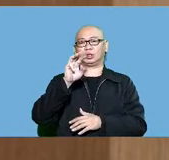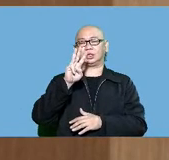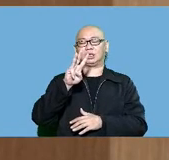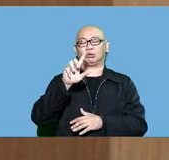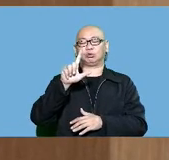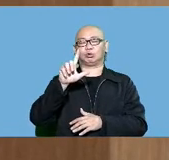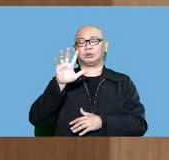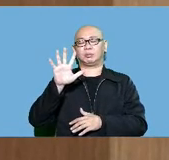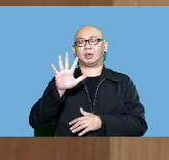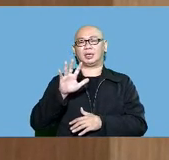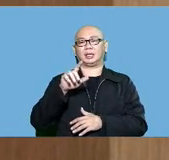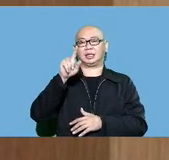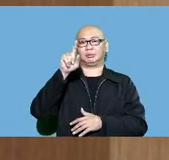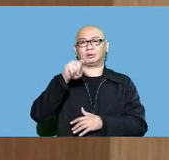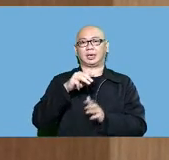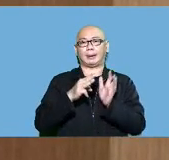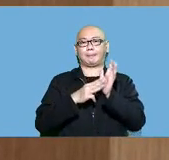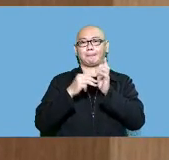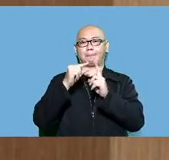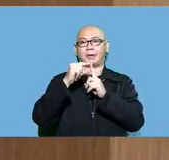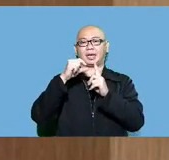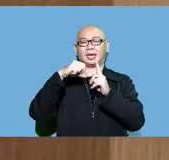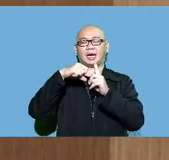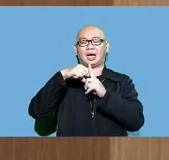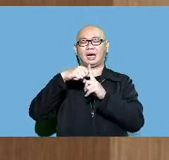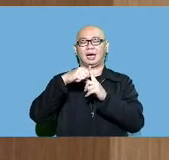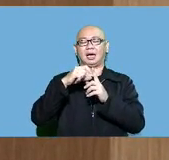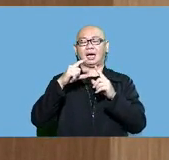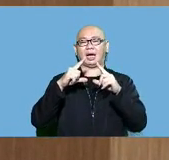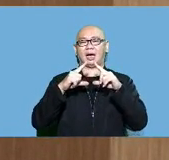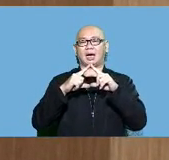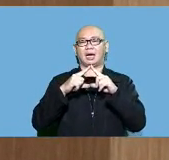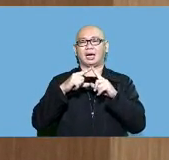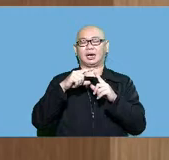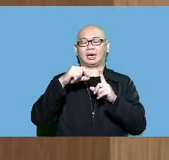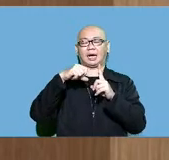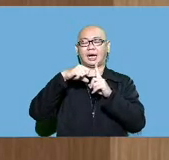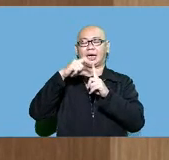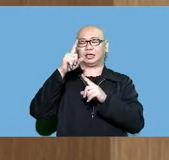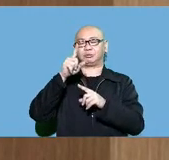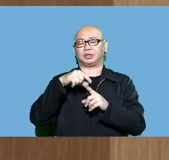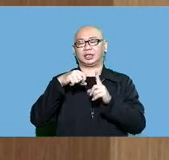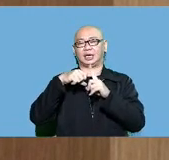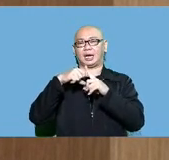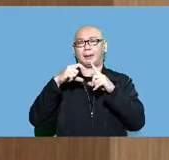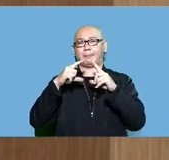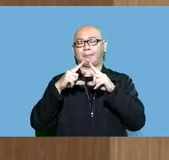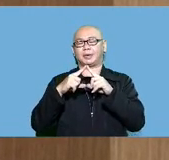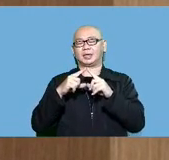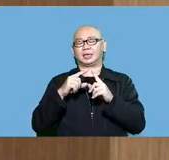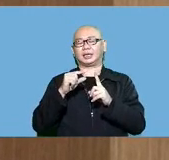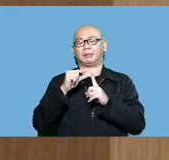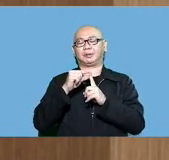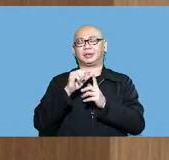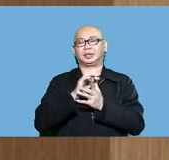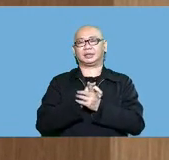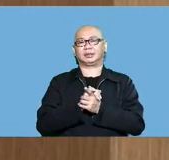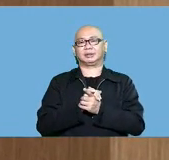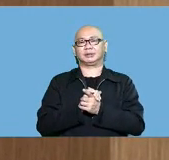70375 garis miring MPK A garis miring KP 0701 garis